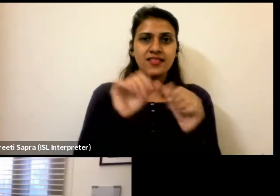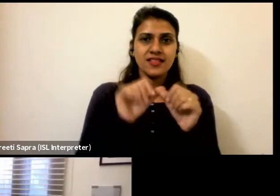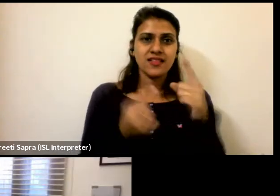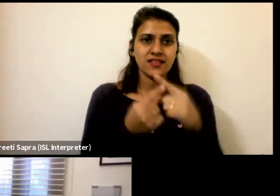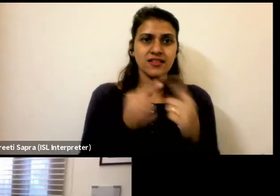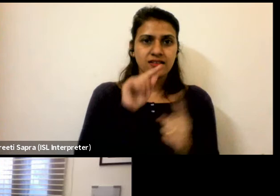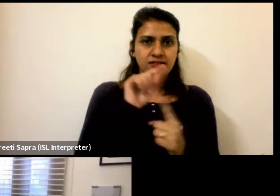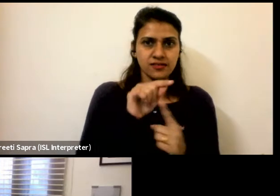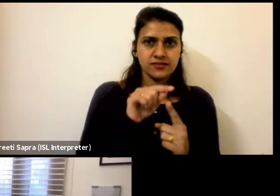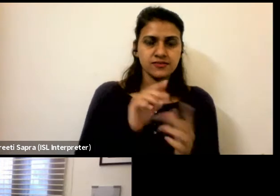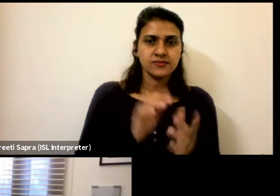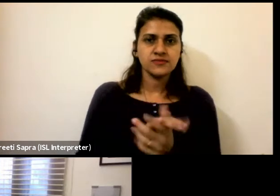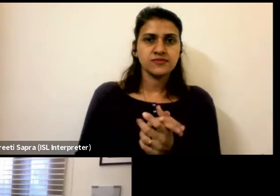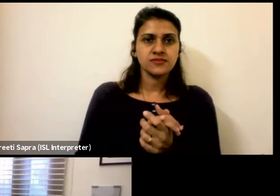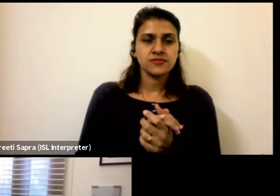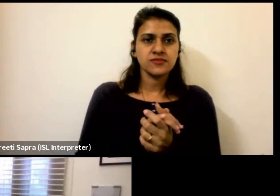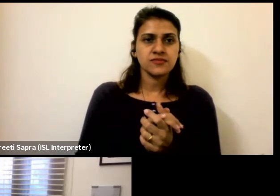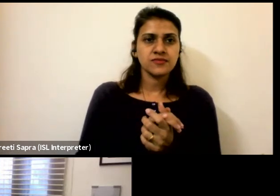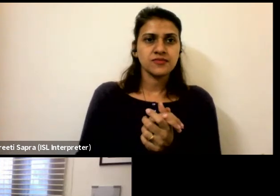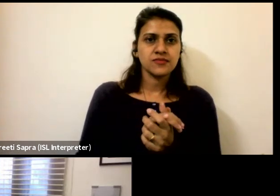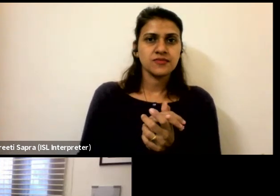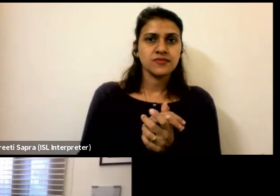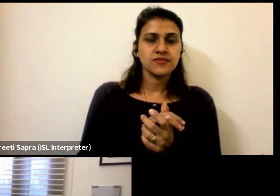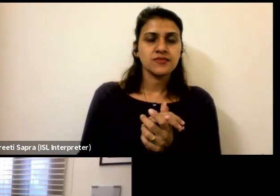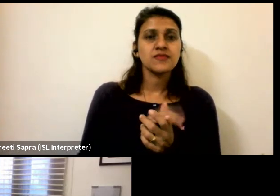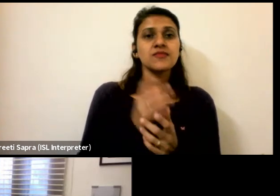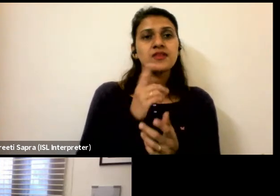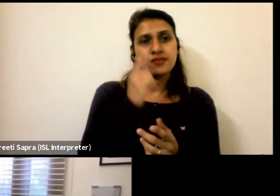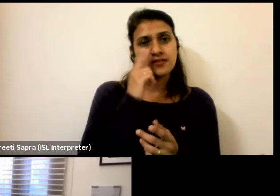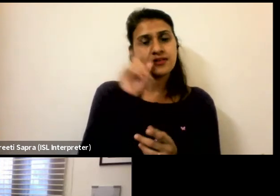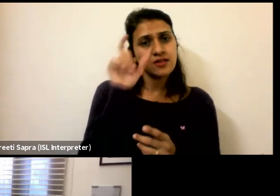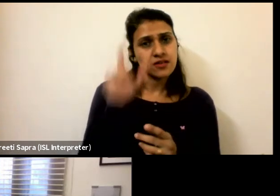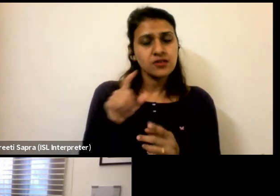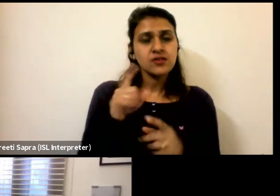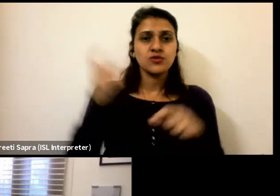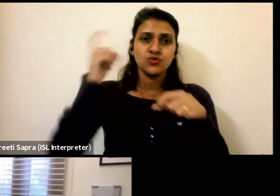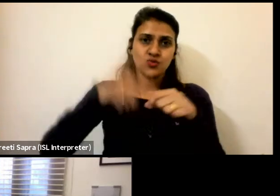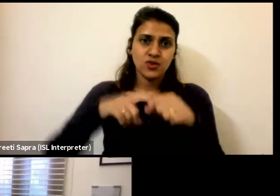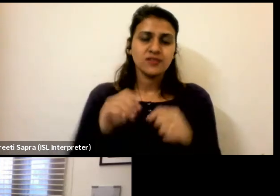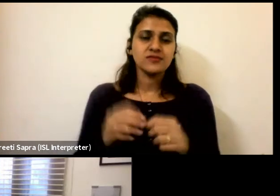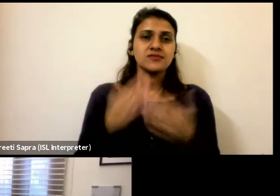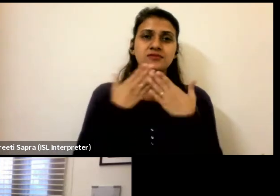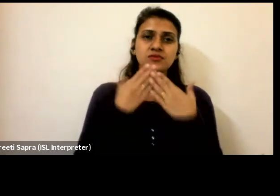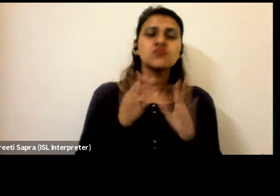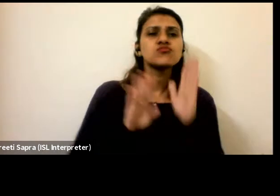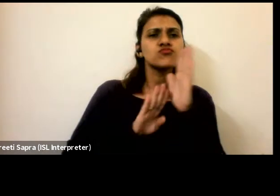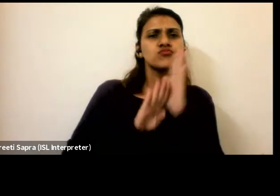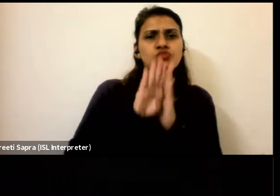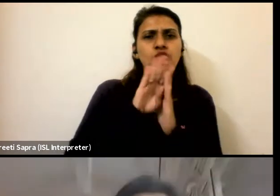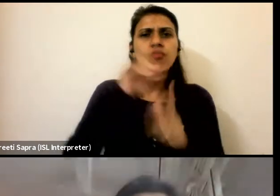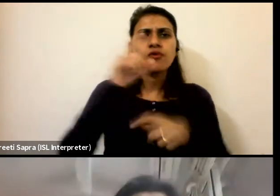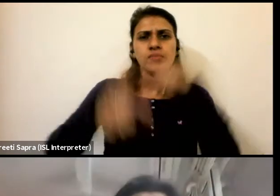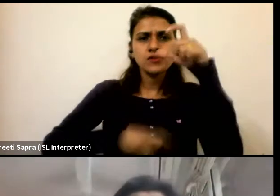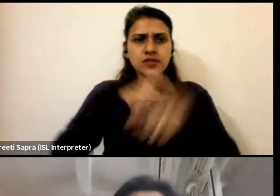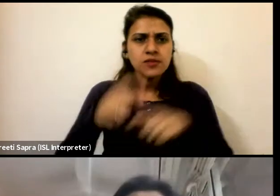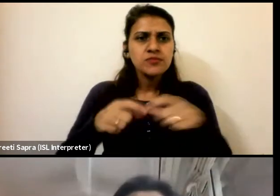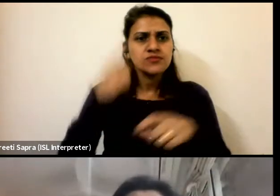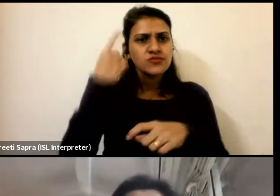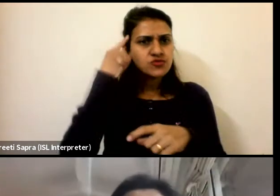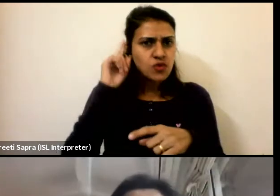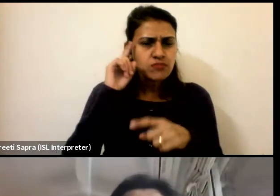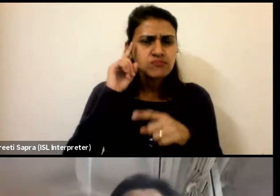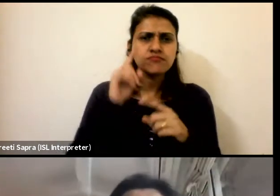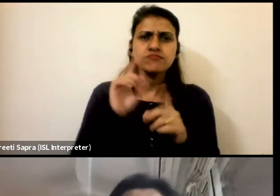and CEO, Salesforce India. She oversees the growth strategy of the company, playing an integral